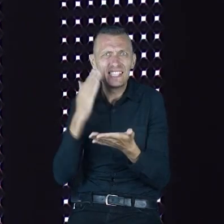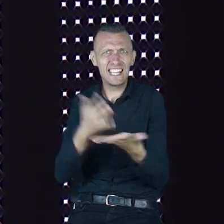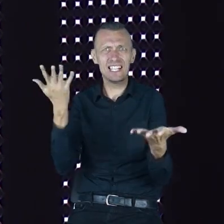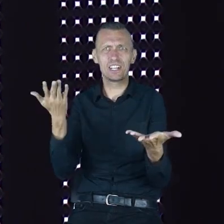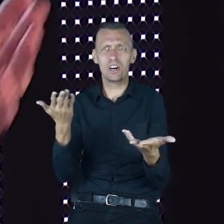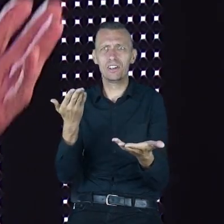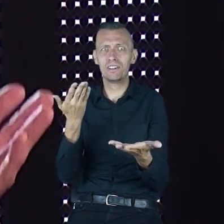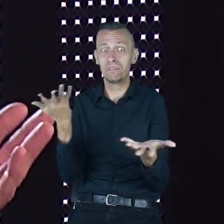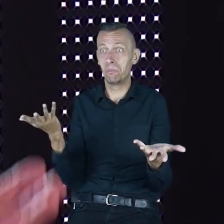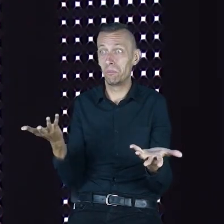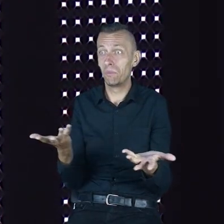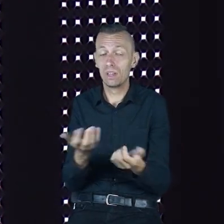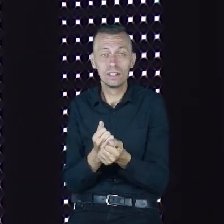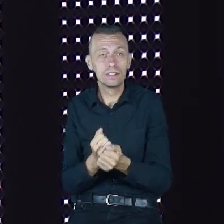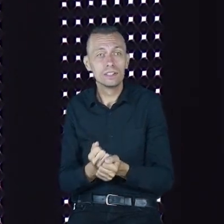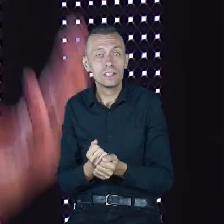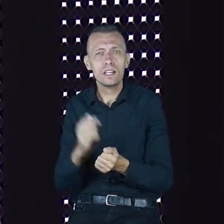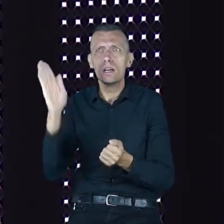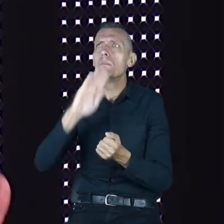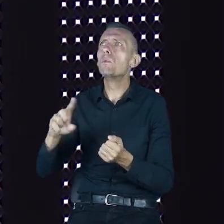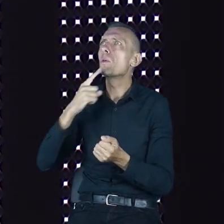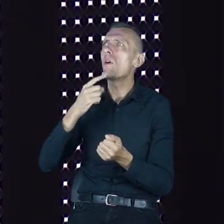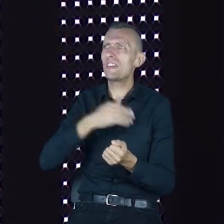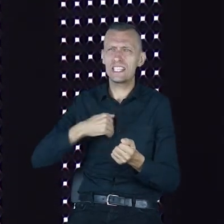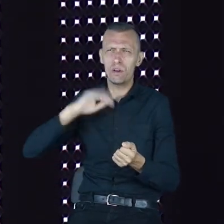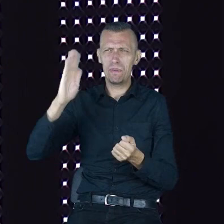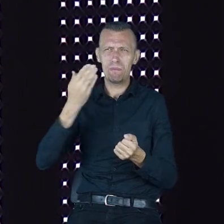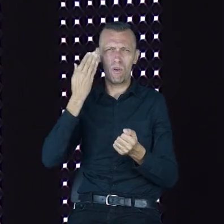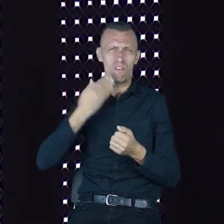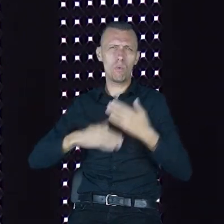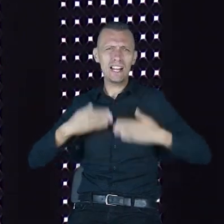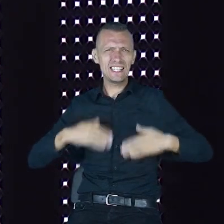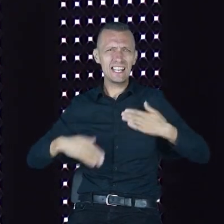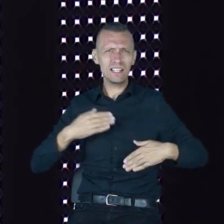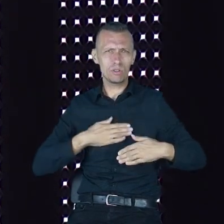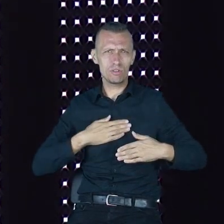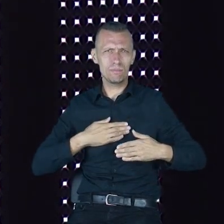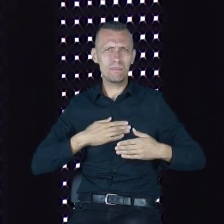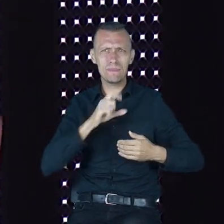a Bóg mówi, że jesteśmy powołani do radości. Mamy śmiać się z sobą, spędzając czas.